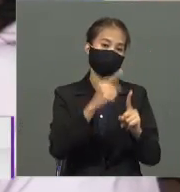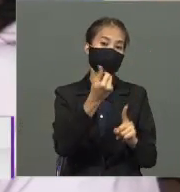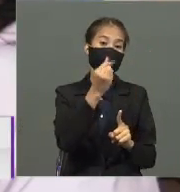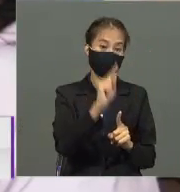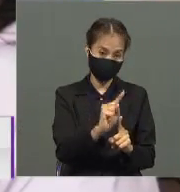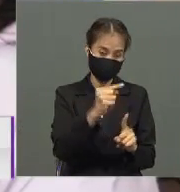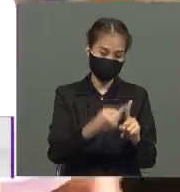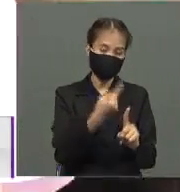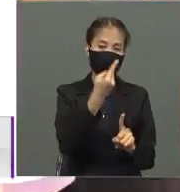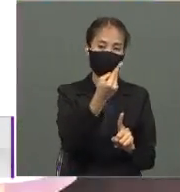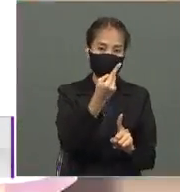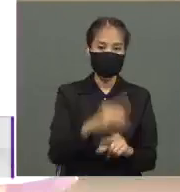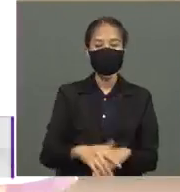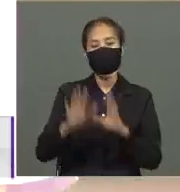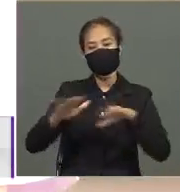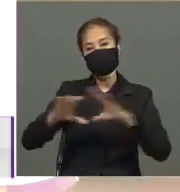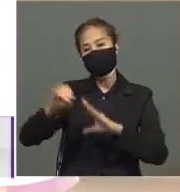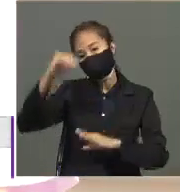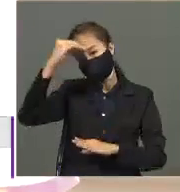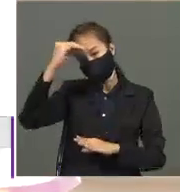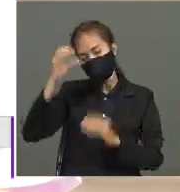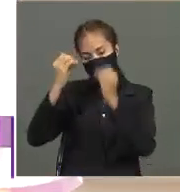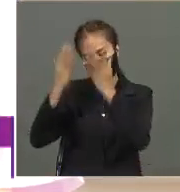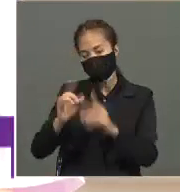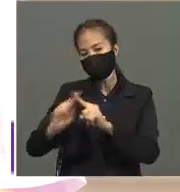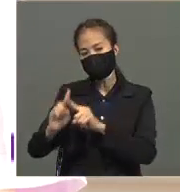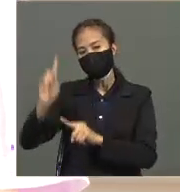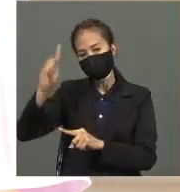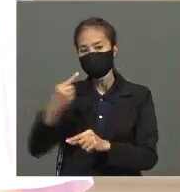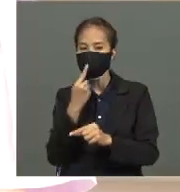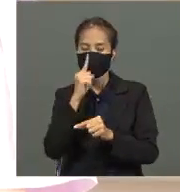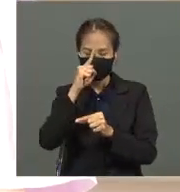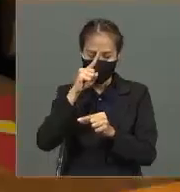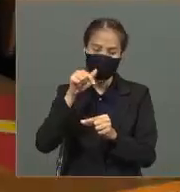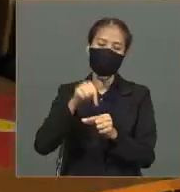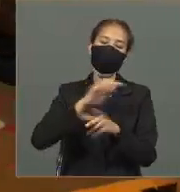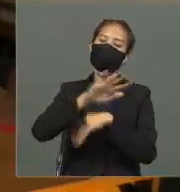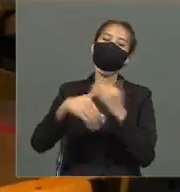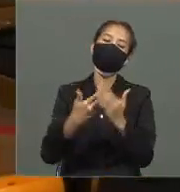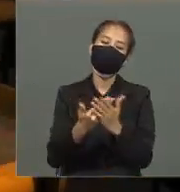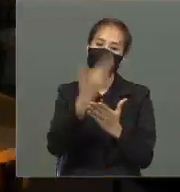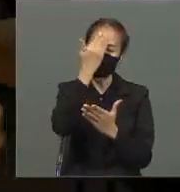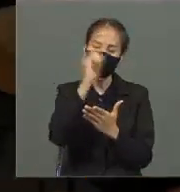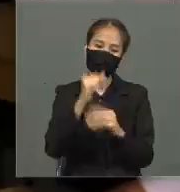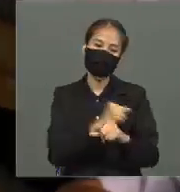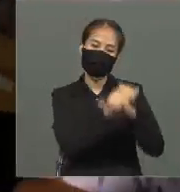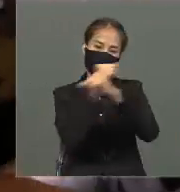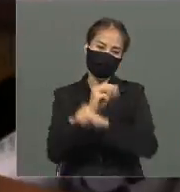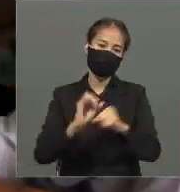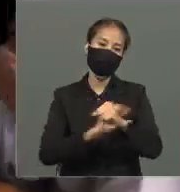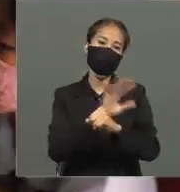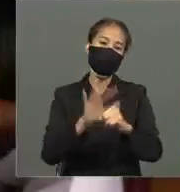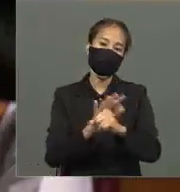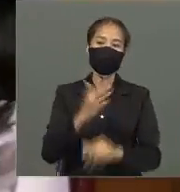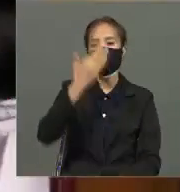บุคลากรต้องตรวจหาเชื้อเอทีเคร้อยเปอร์เซ็นต์ทั้งนี้เพื่อเป็นการป้องกันการแพร่ระบาดของโคลส์ 19เนื่อง